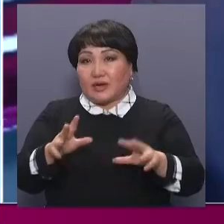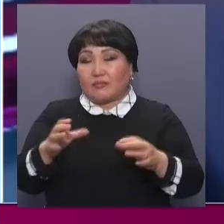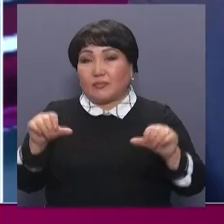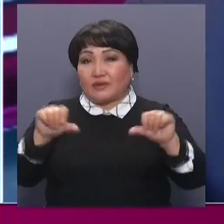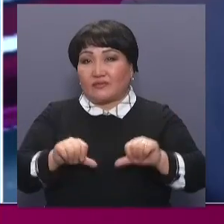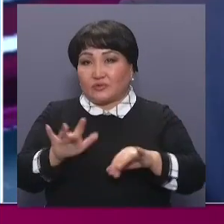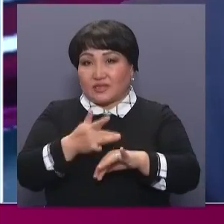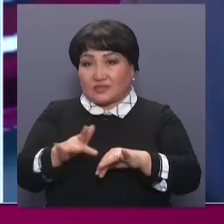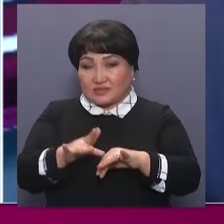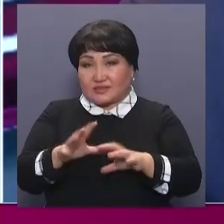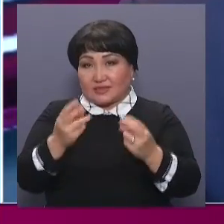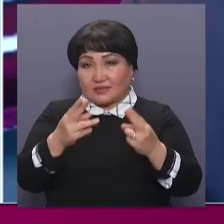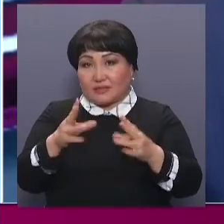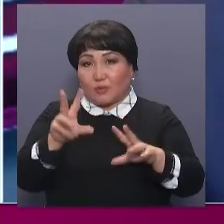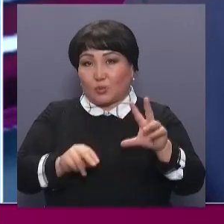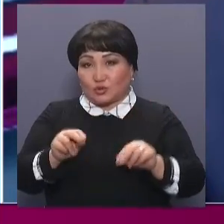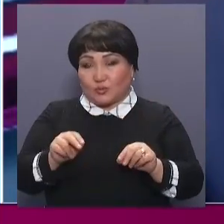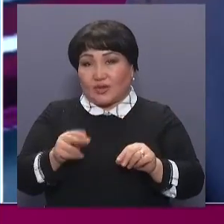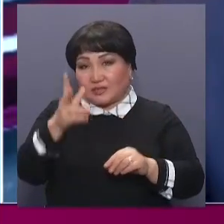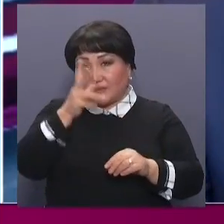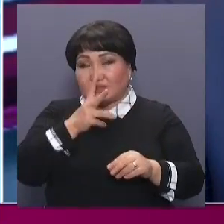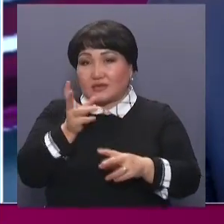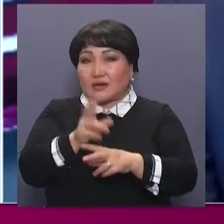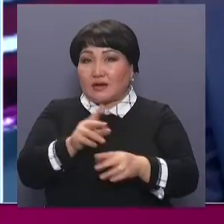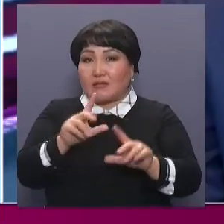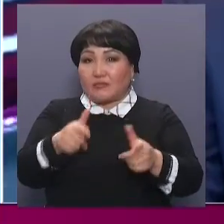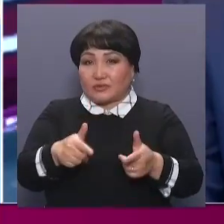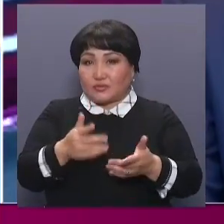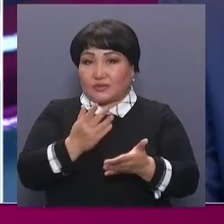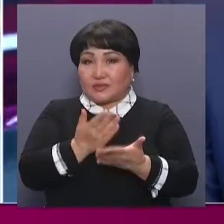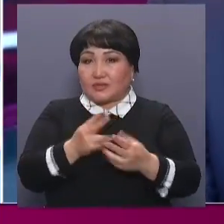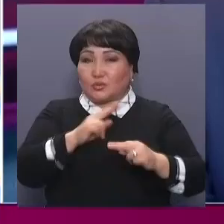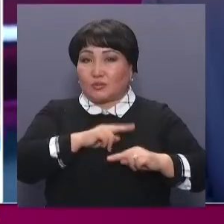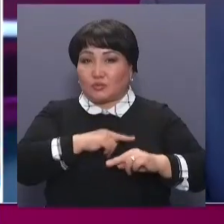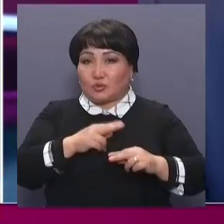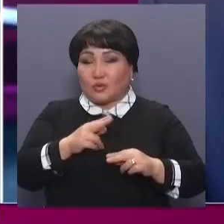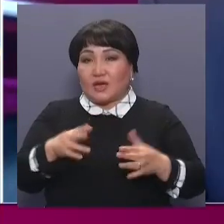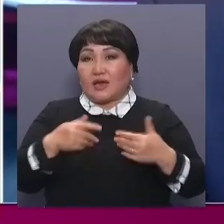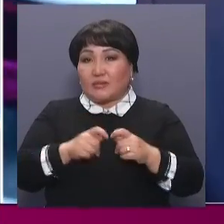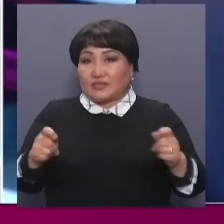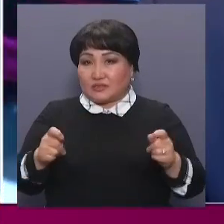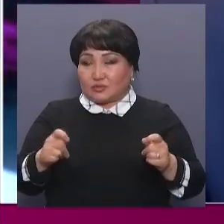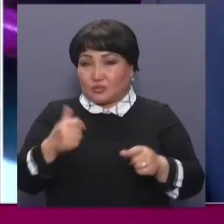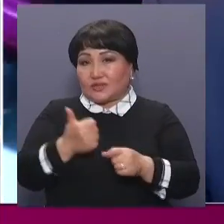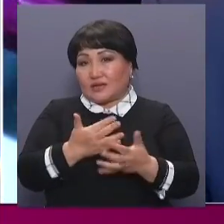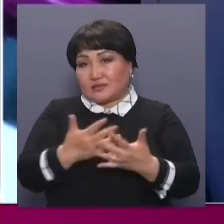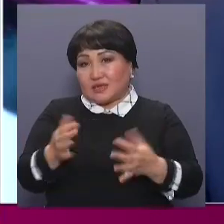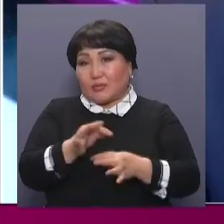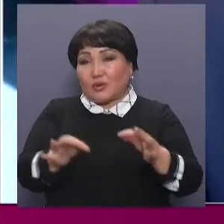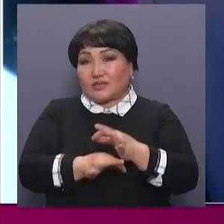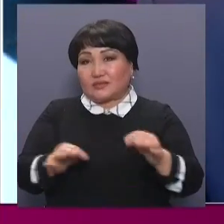последние 3 месяца, как пришел на эту должность, презентует различные проекты и стал главным ньюсмейкером информационных